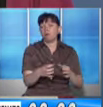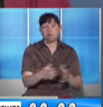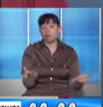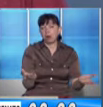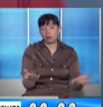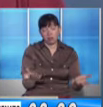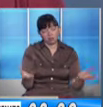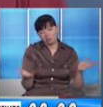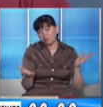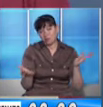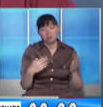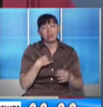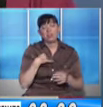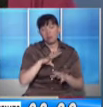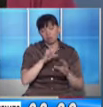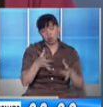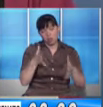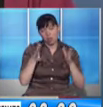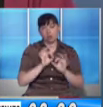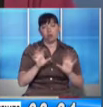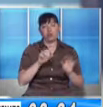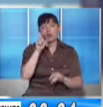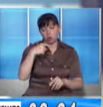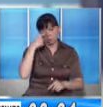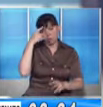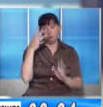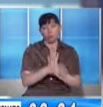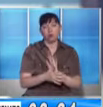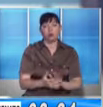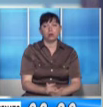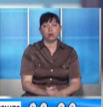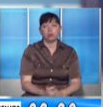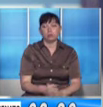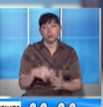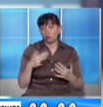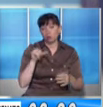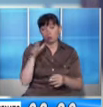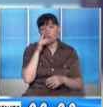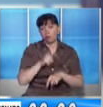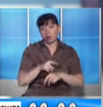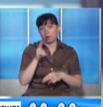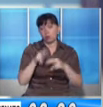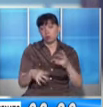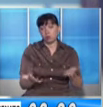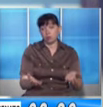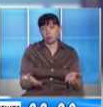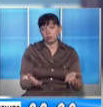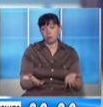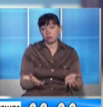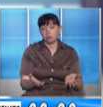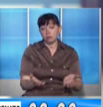și cetățenii să mă înțeleagă. Da. Pentru că doamna Grițco aproape și-a încheiat timpul și înțeleg că a